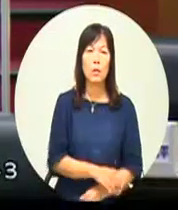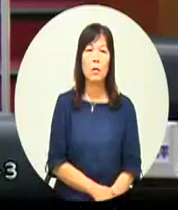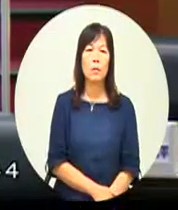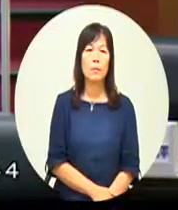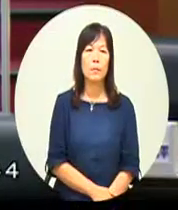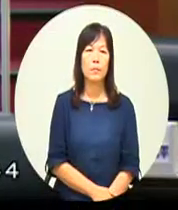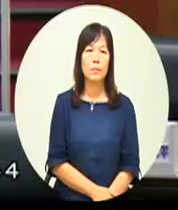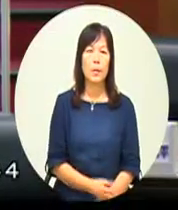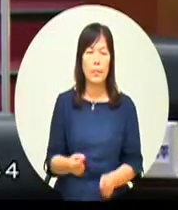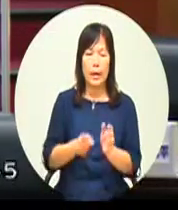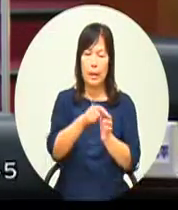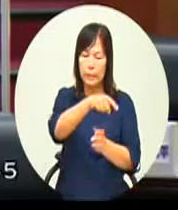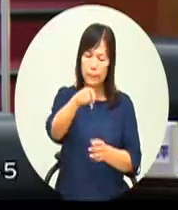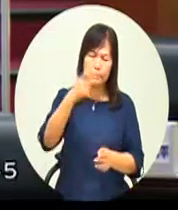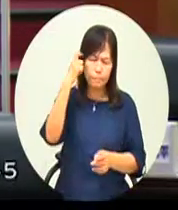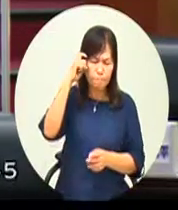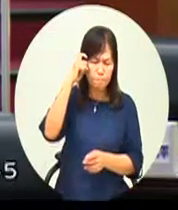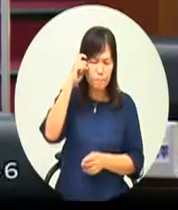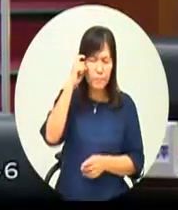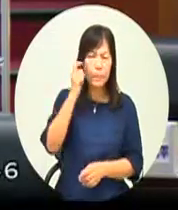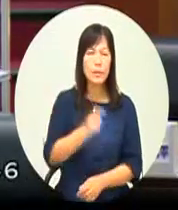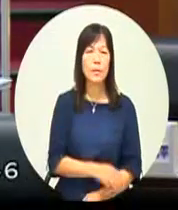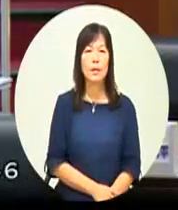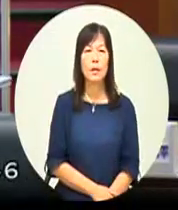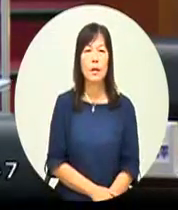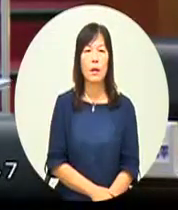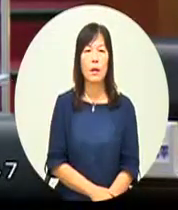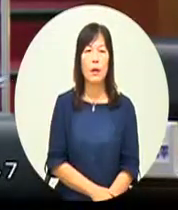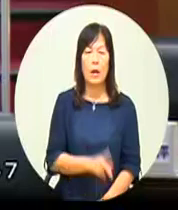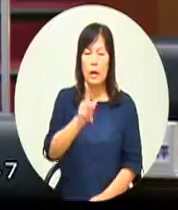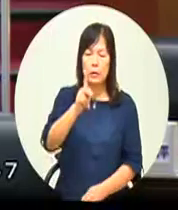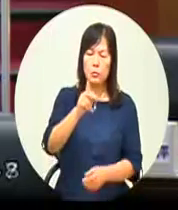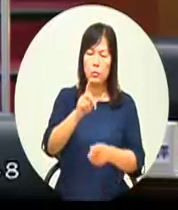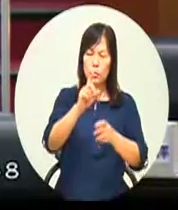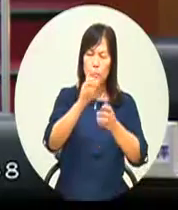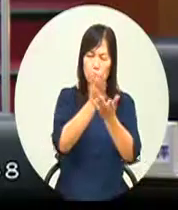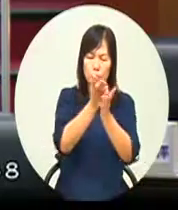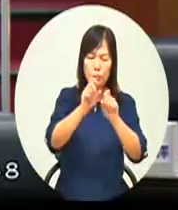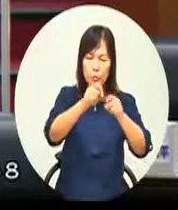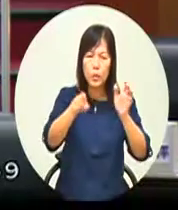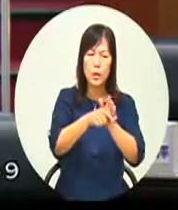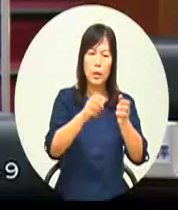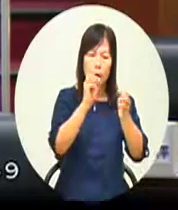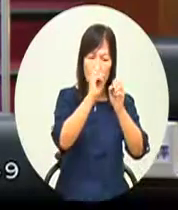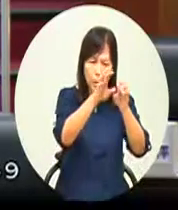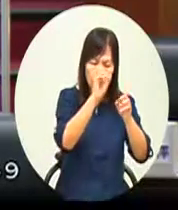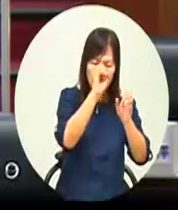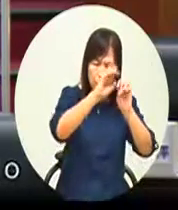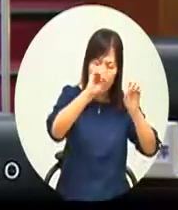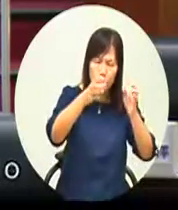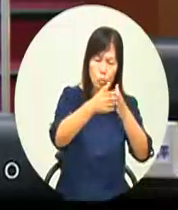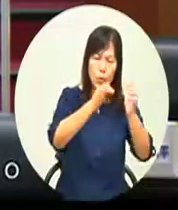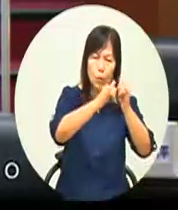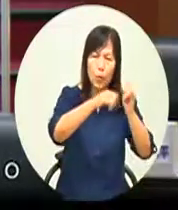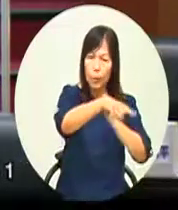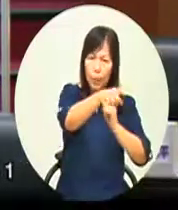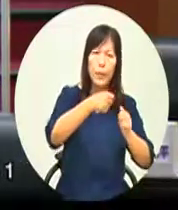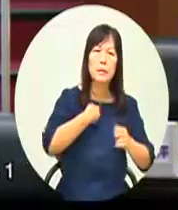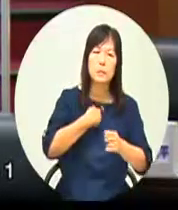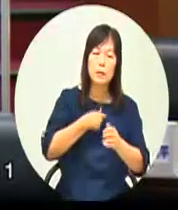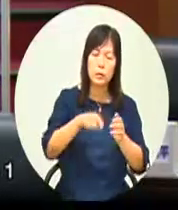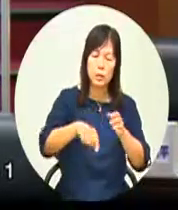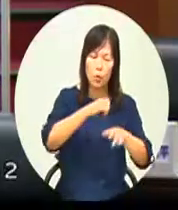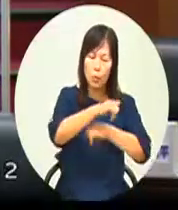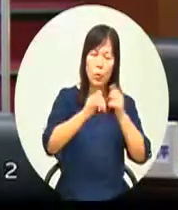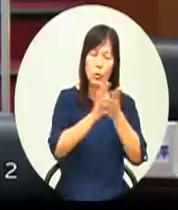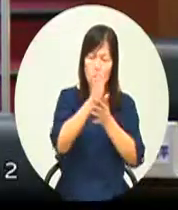们的这些看法透过任何的方式去给民众知道，到底这样的一个盛典是，我想